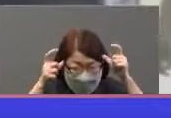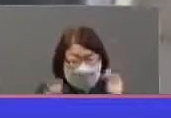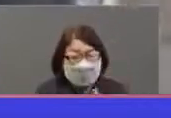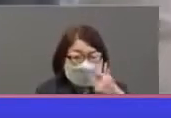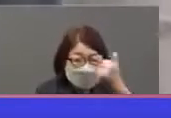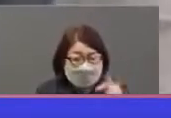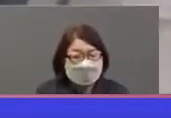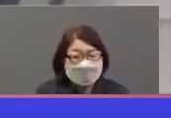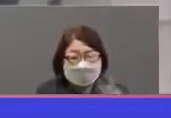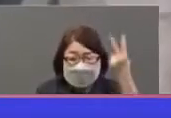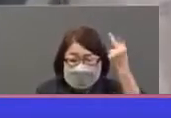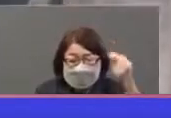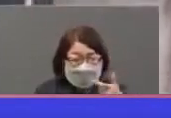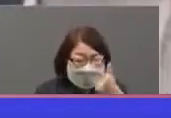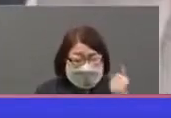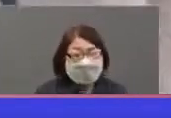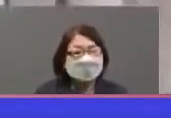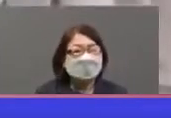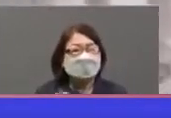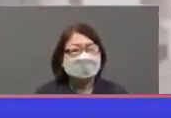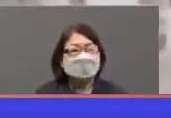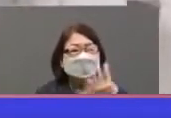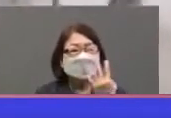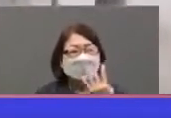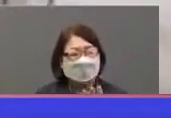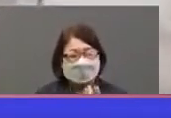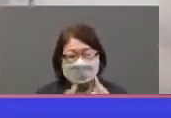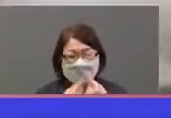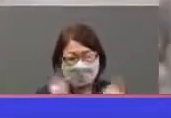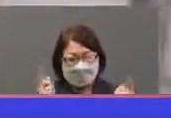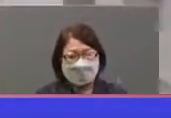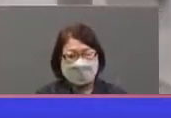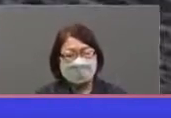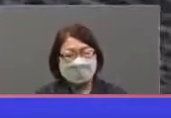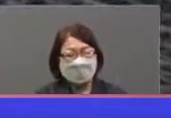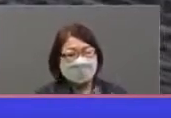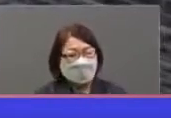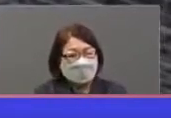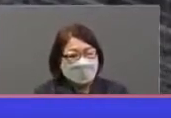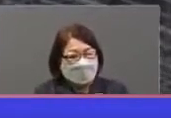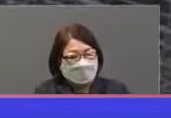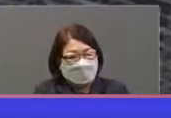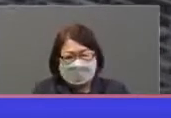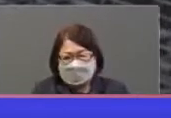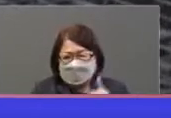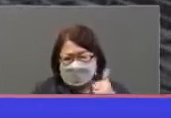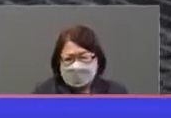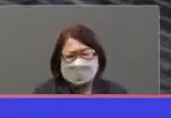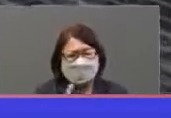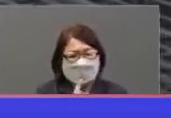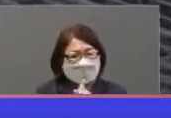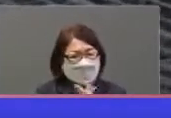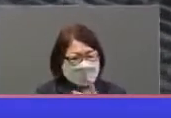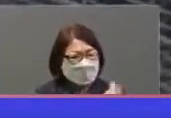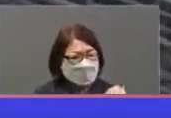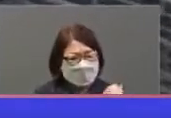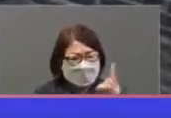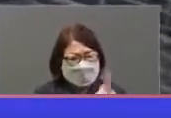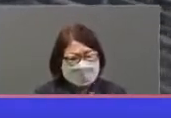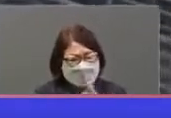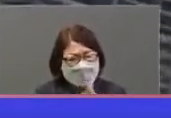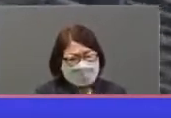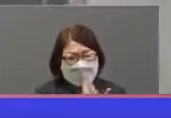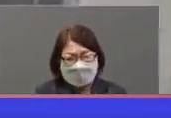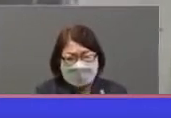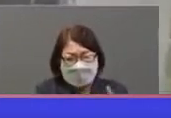คะทั้งหมดรวมถึงกระต่ายดำด้วยนะคะนะซึ่งเป็นของดีที่ภูผานซึ่งก็พัฒนาโดยศูนย์ศึกษาการพัฒ